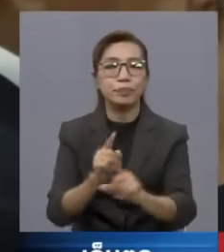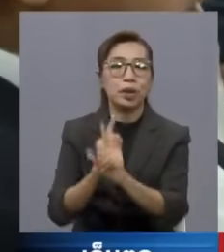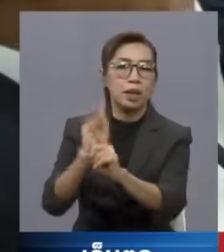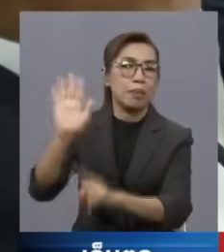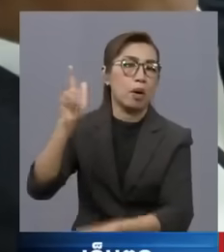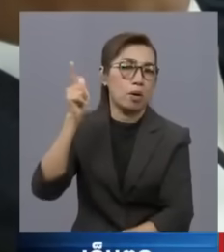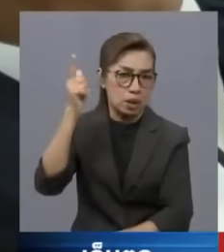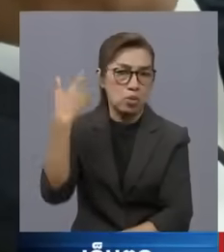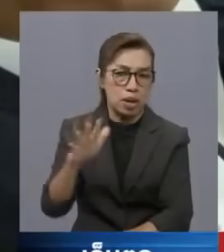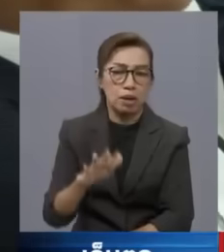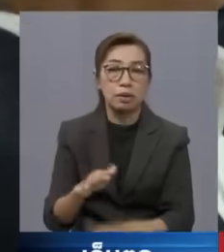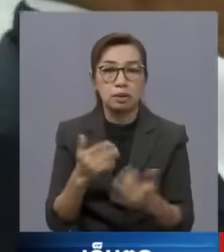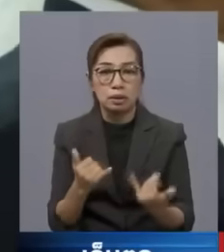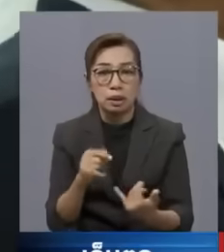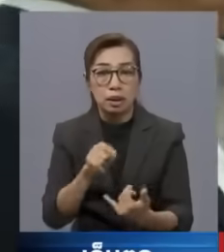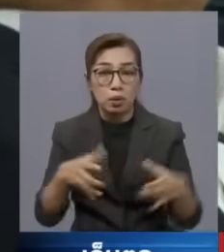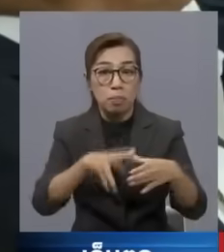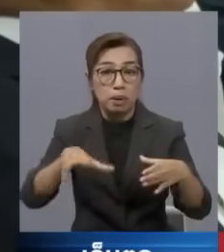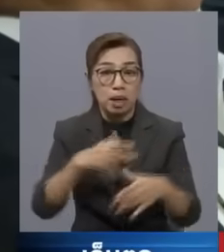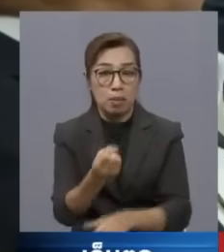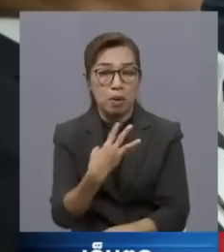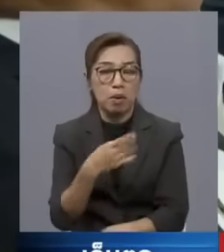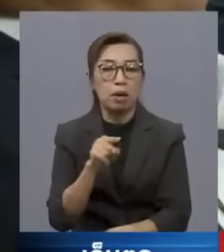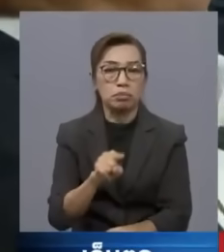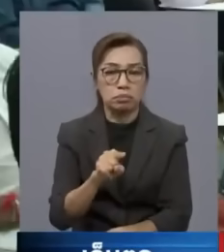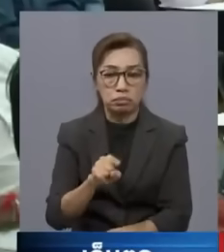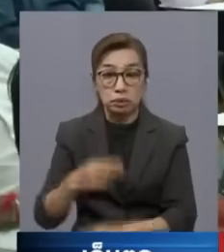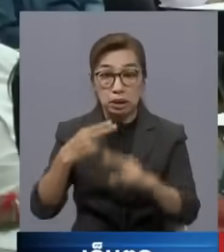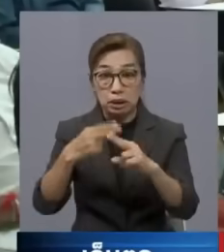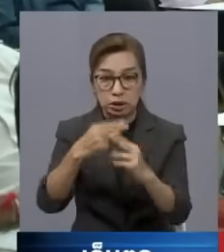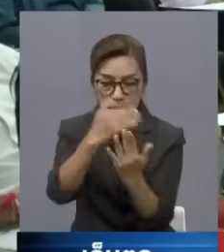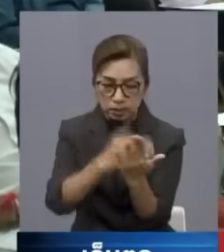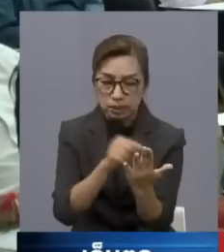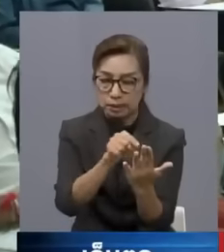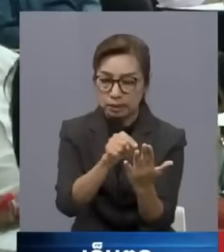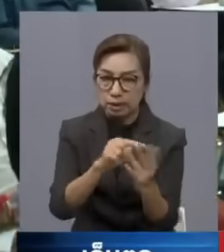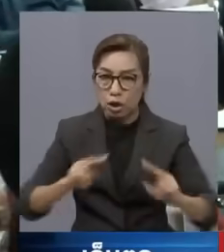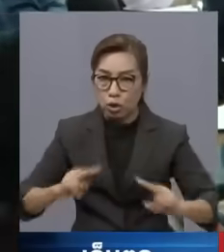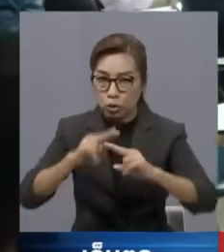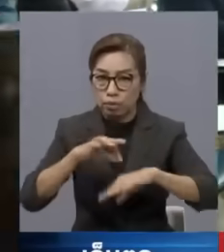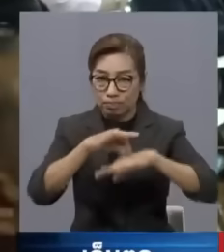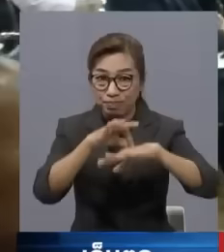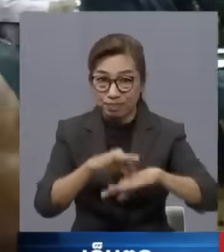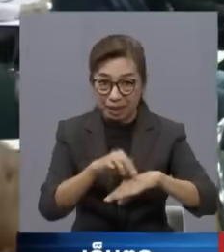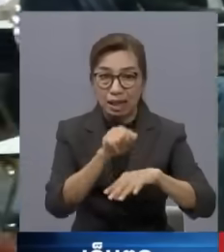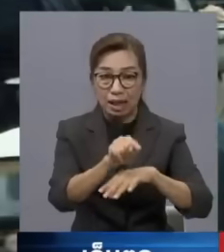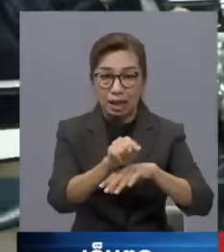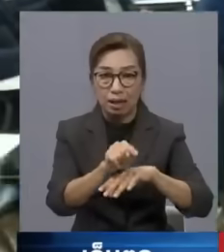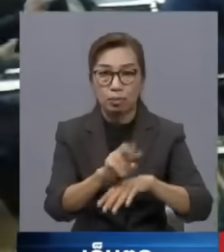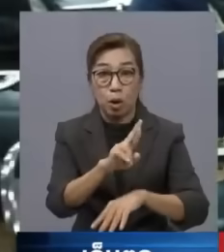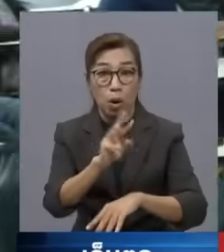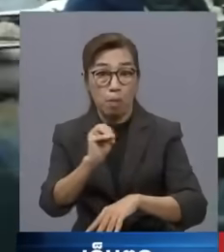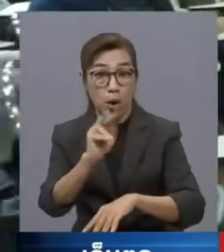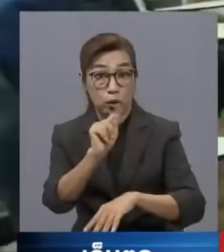ใหญ่อยู่แล้วทีนี้จากการข่าวของทางเพื่อไทยบอกแบบนี้ครับว่าบรรดารายชื่อที่คาดว่าจะเป็นแถวแรกที่ได้นั่งเก้าอี้นักดนตรี